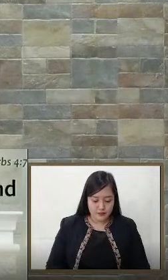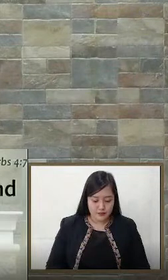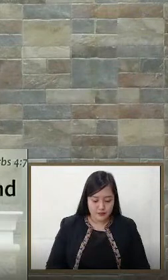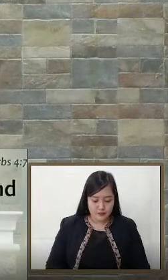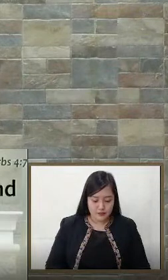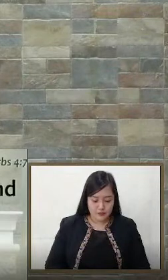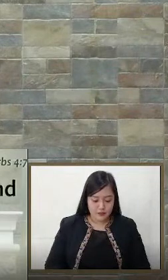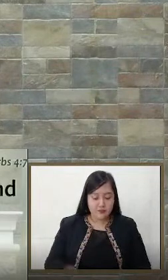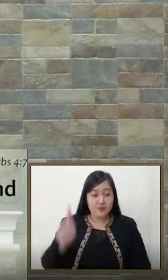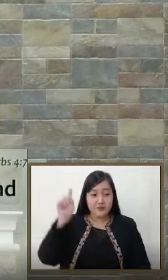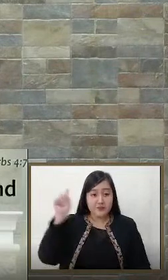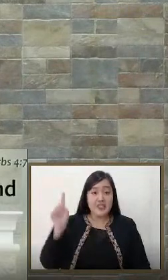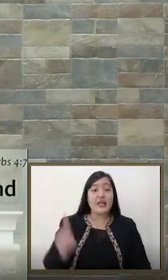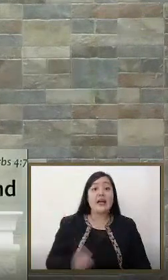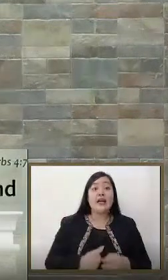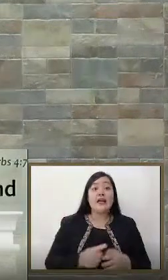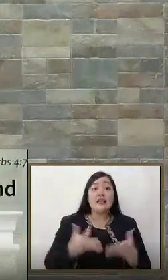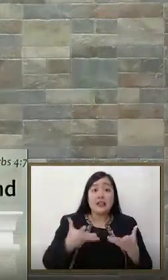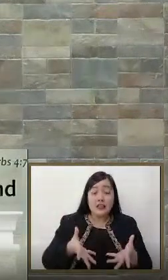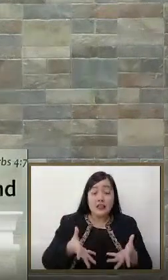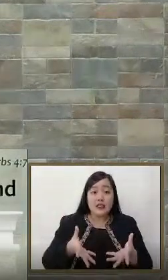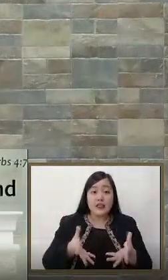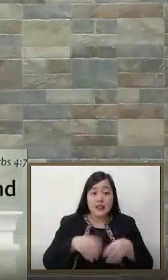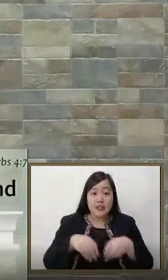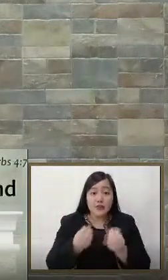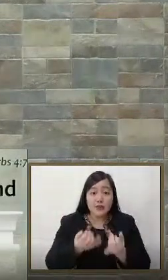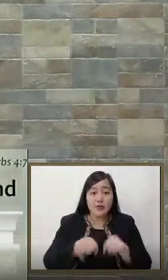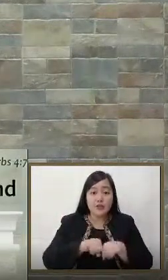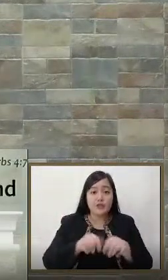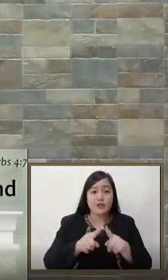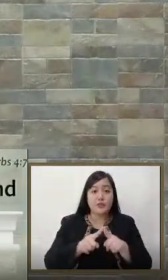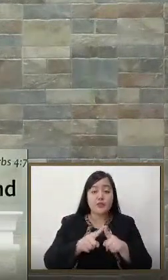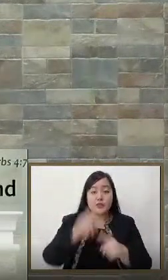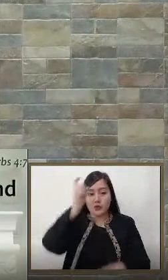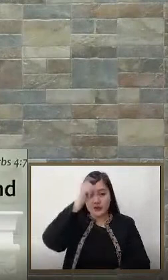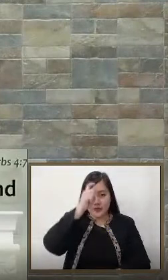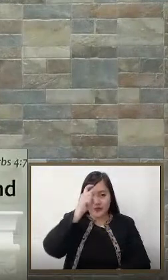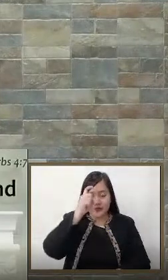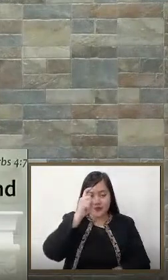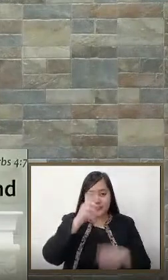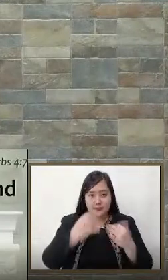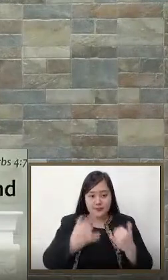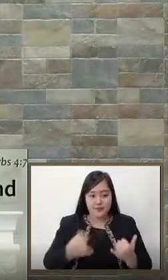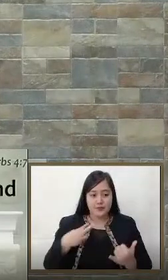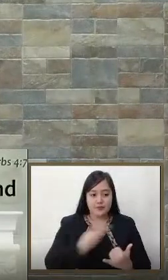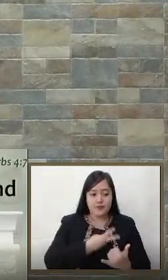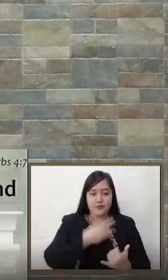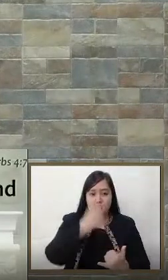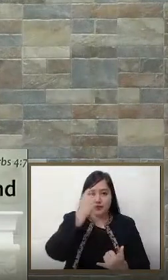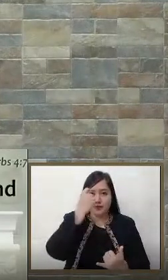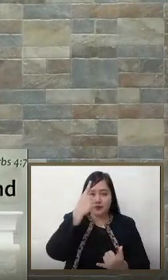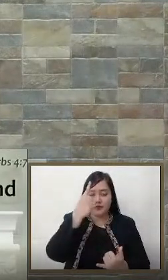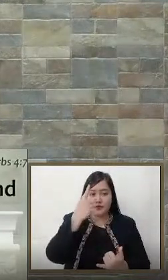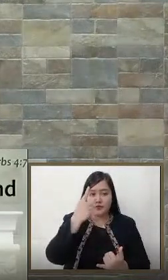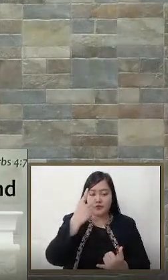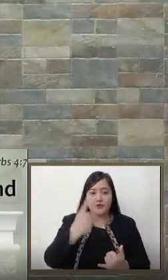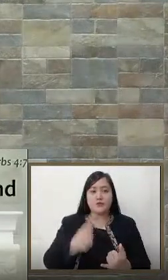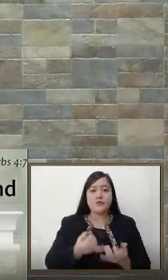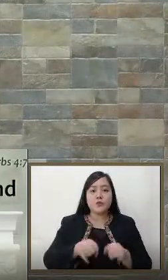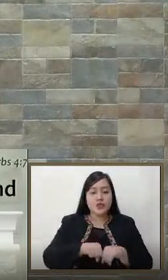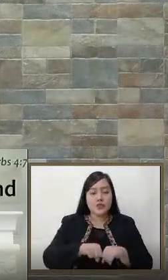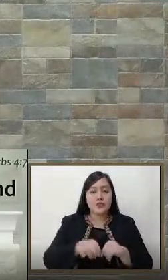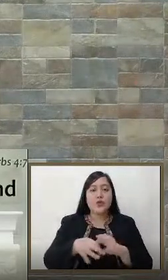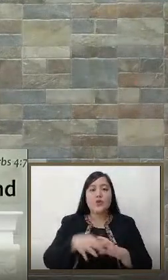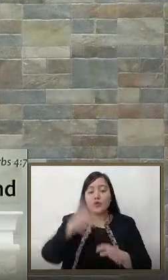diin. Amen? Amen? Yan yung dyan natin makikita yung kahalagahan, no, na kailangan natin makuha because the